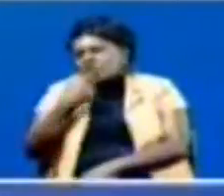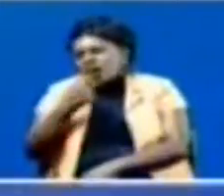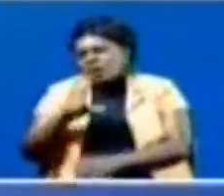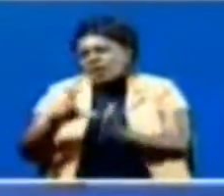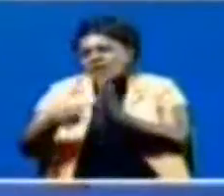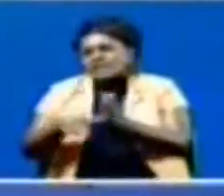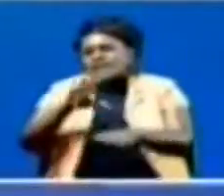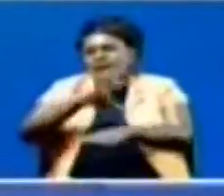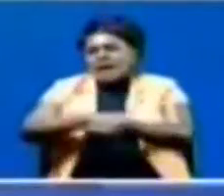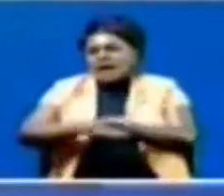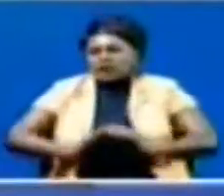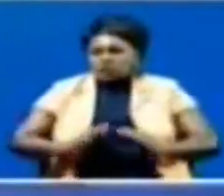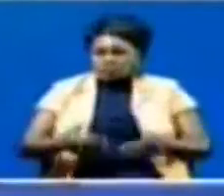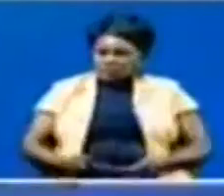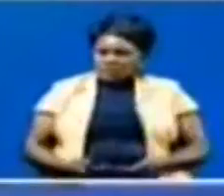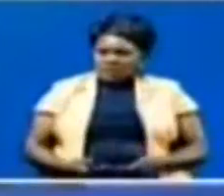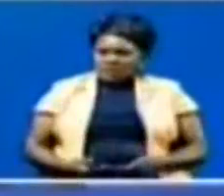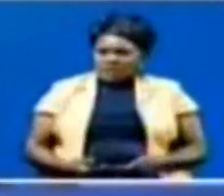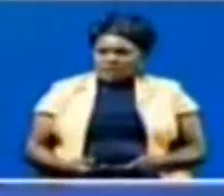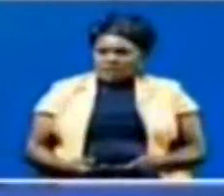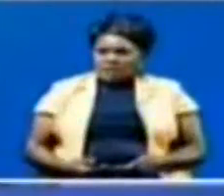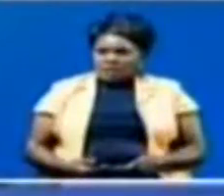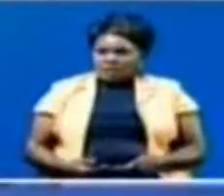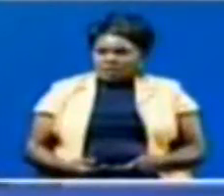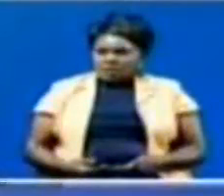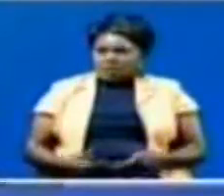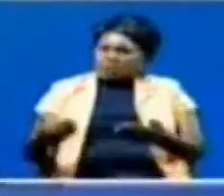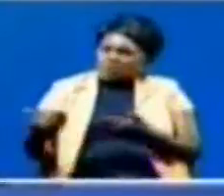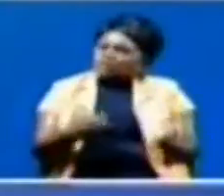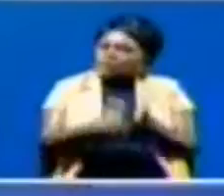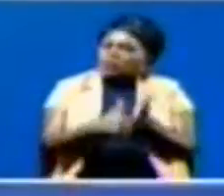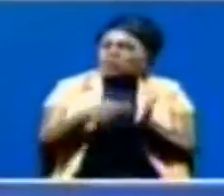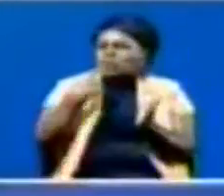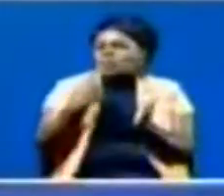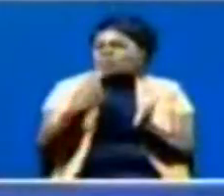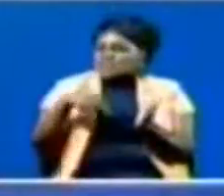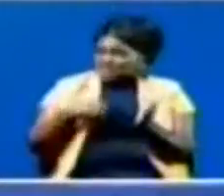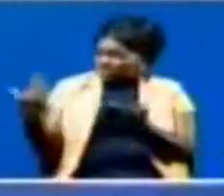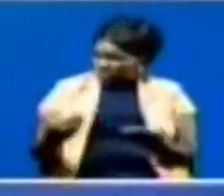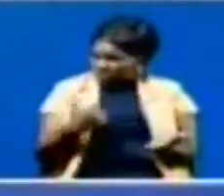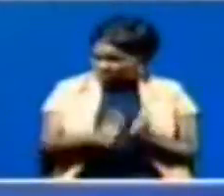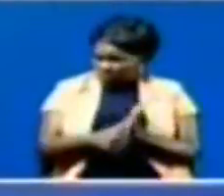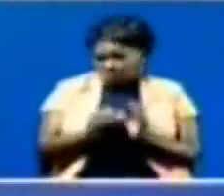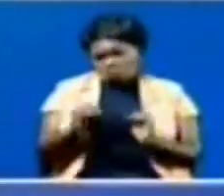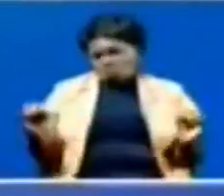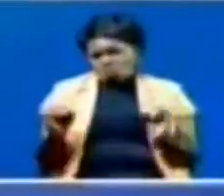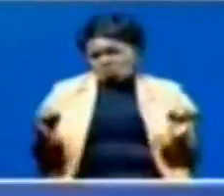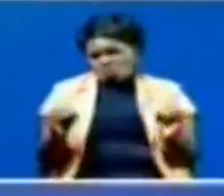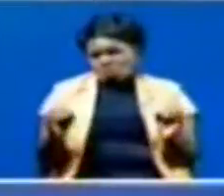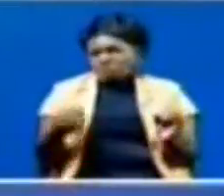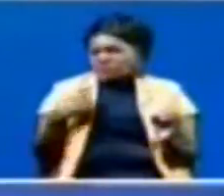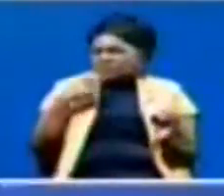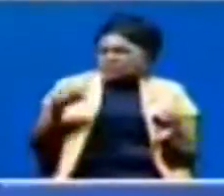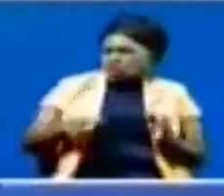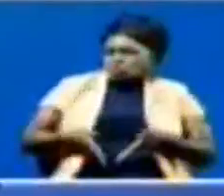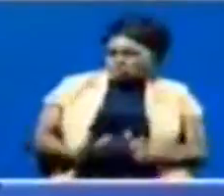mimba? Sasa tayari sasa wewe niambie yule anjiletea mwenyewe ugonjwa. Hajajiletea ugonjwa babu. Sasa tukianza kusema hao